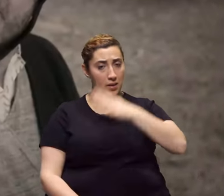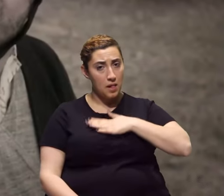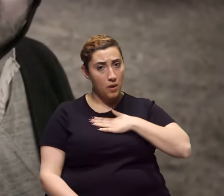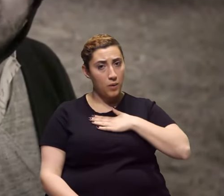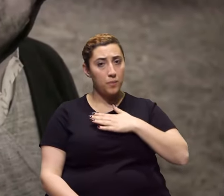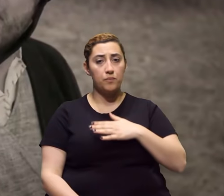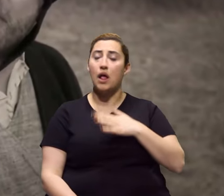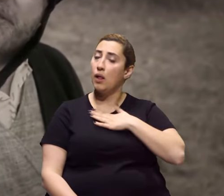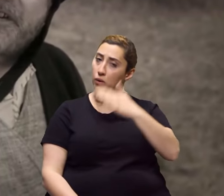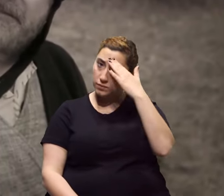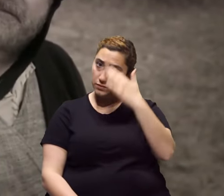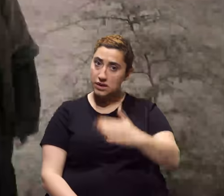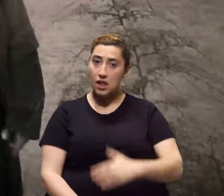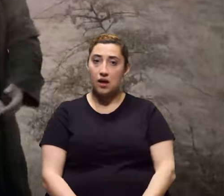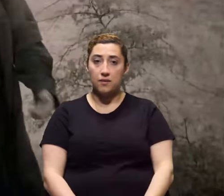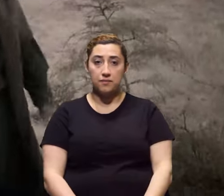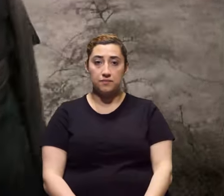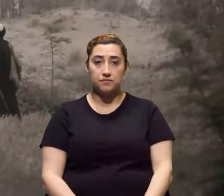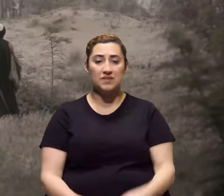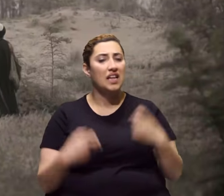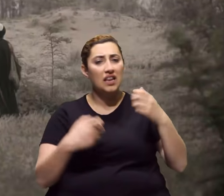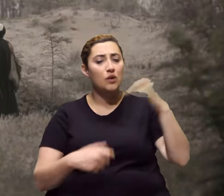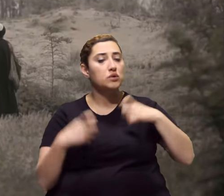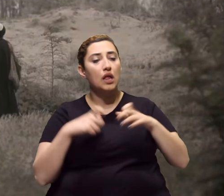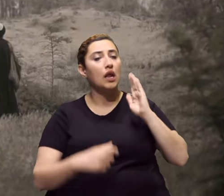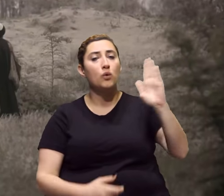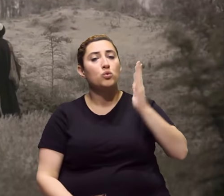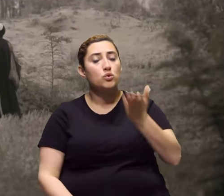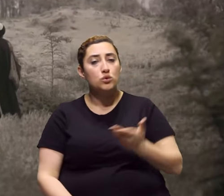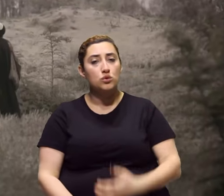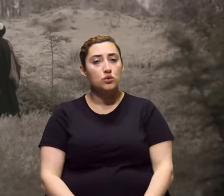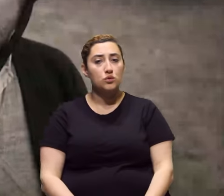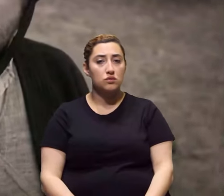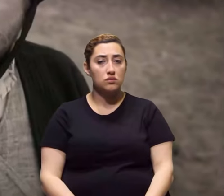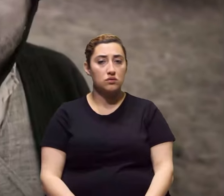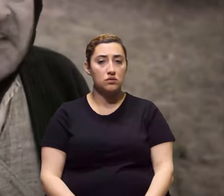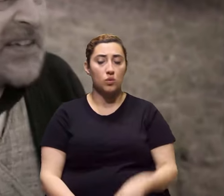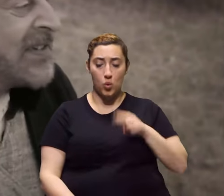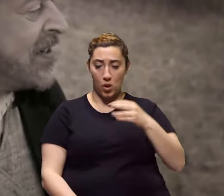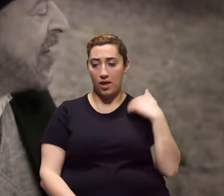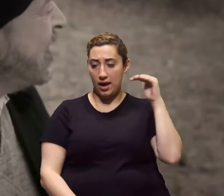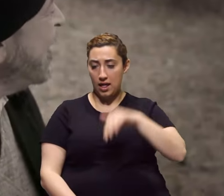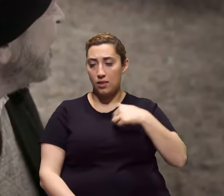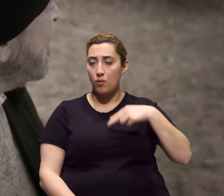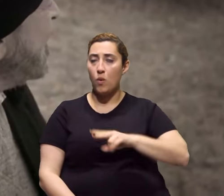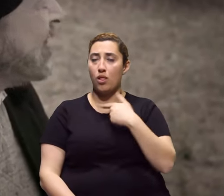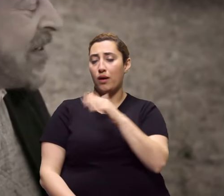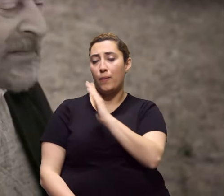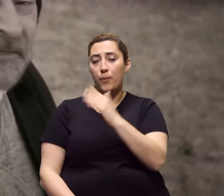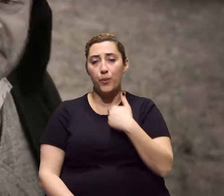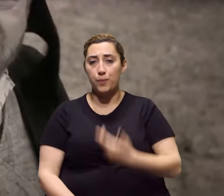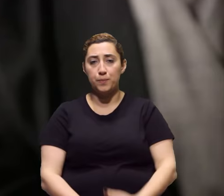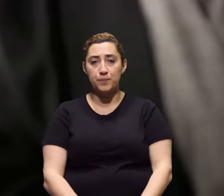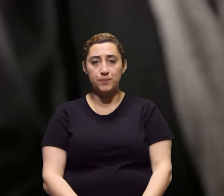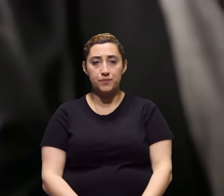Selamünaleyküm. Ve aleyküm selam. Nereden gelir, nereye gidersin böyle? Yoldan gelir, yola